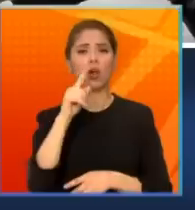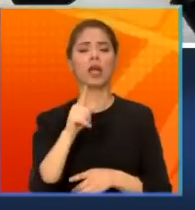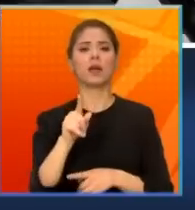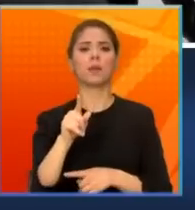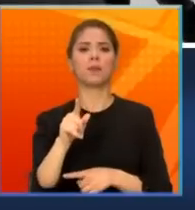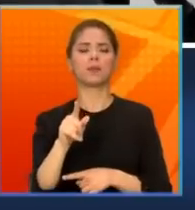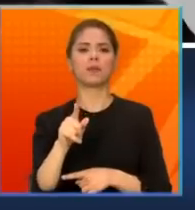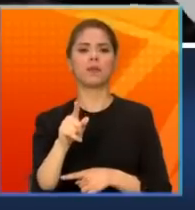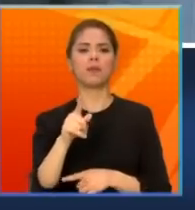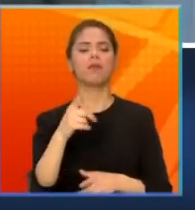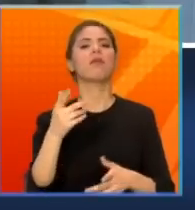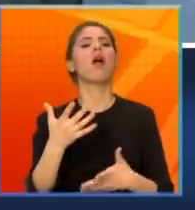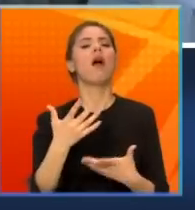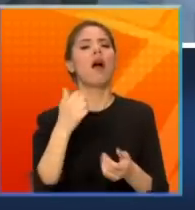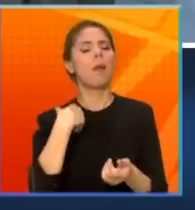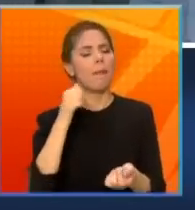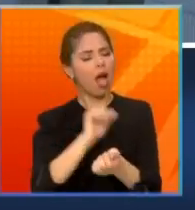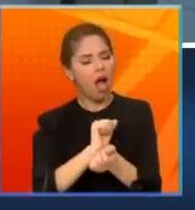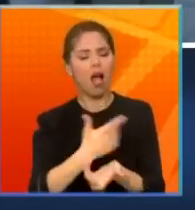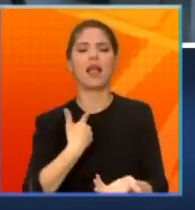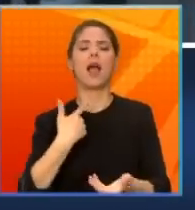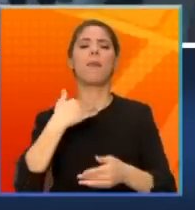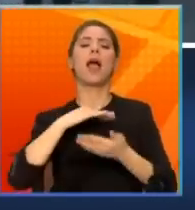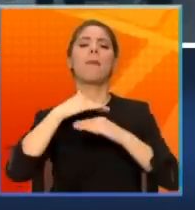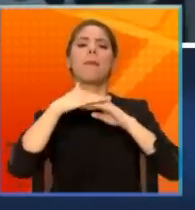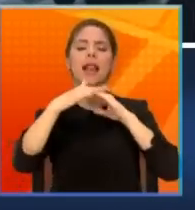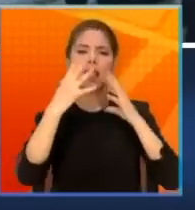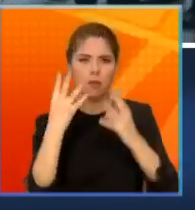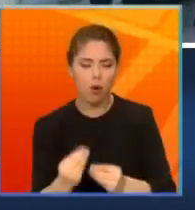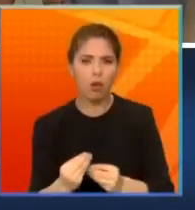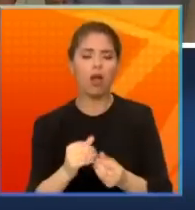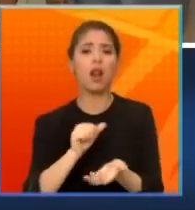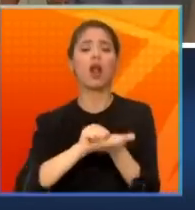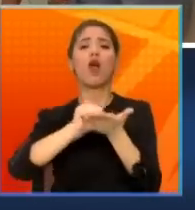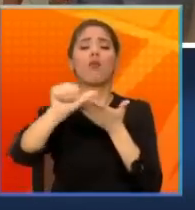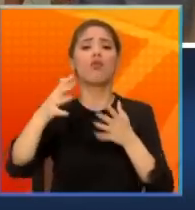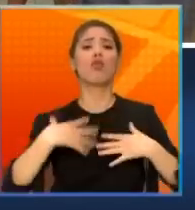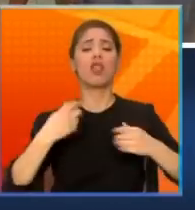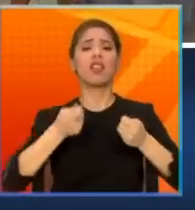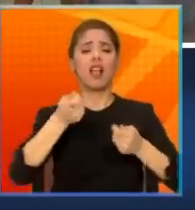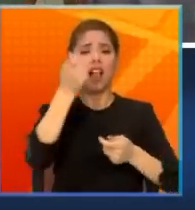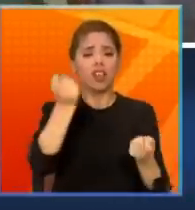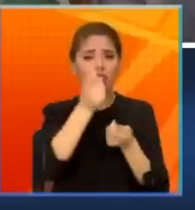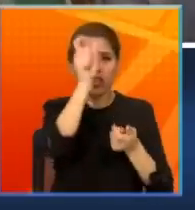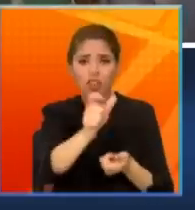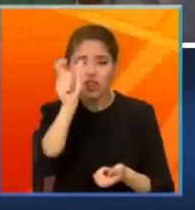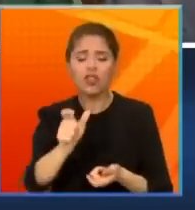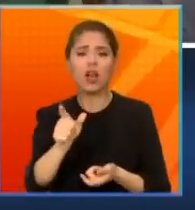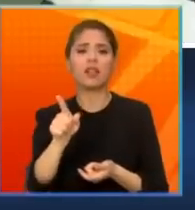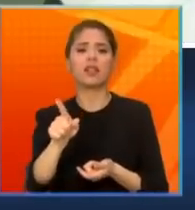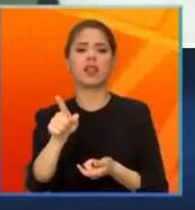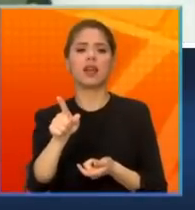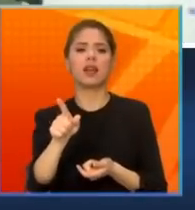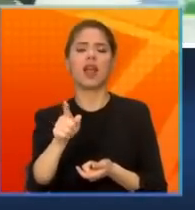şahsım, ailem, milletim adına bütün sağlık personelimizi